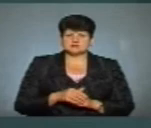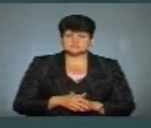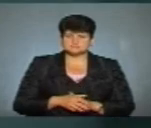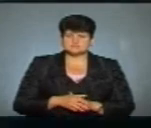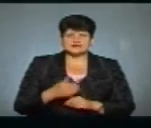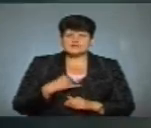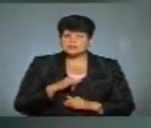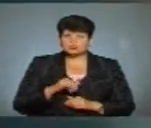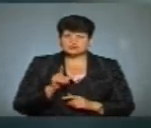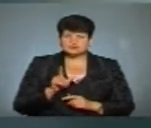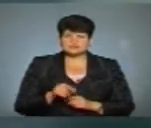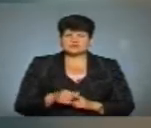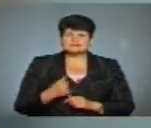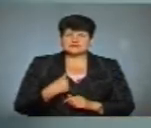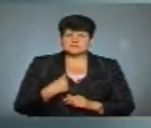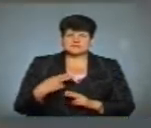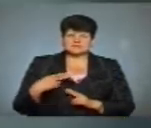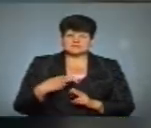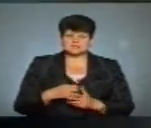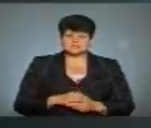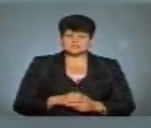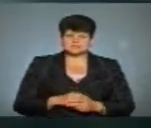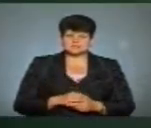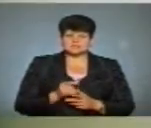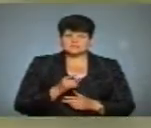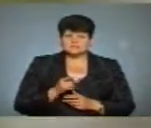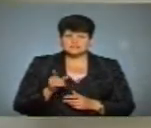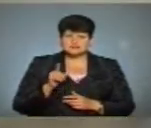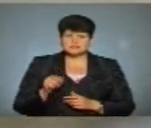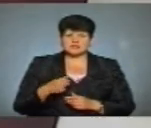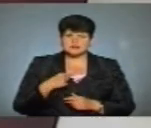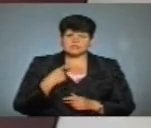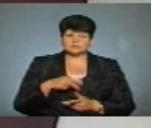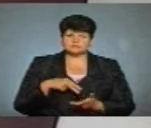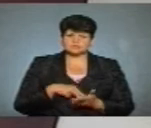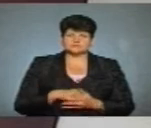Я нікуди не їду. Ти на мене не їдеш. Я кажу, від'їду, бо там. А я кажу, стоїш.